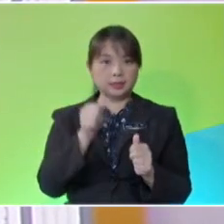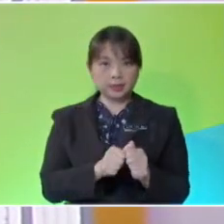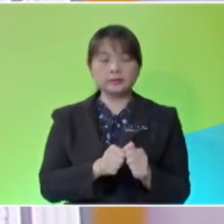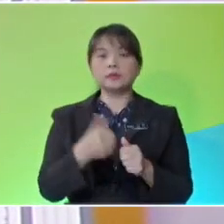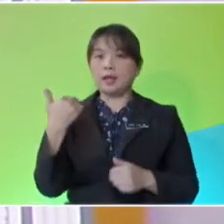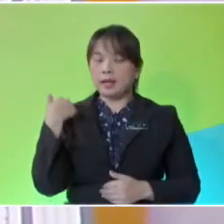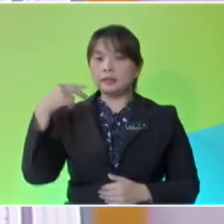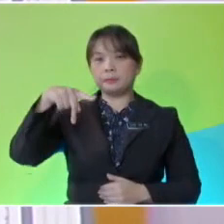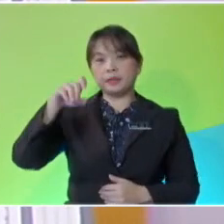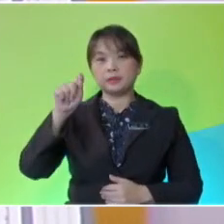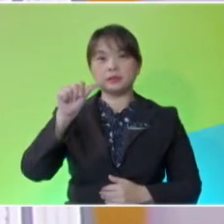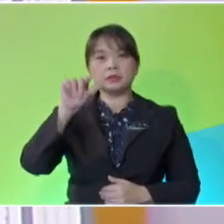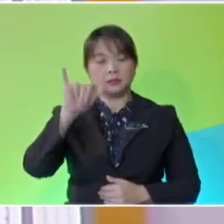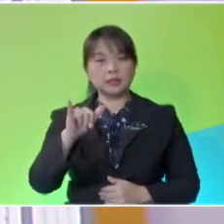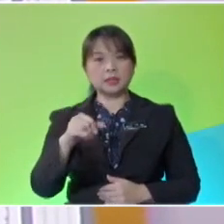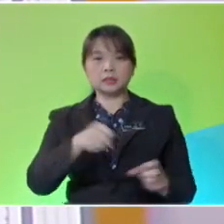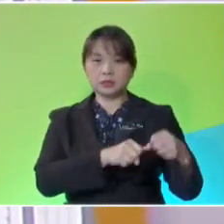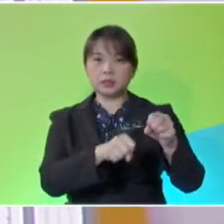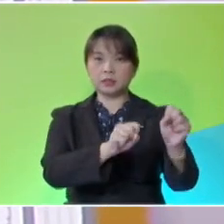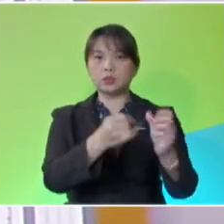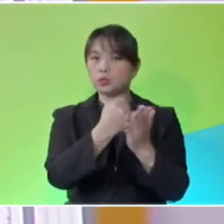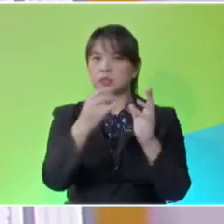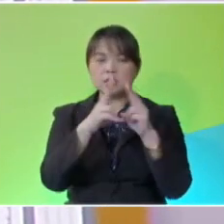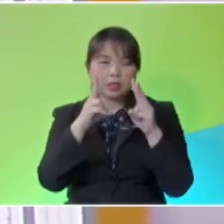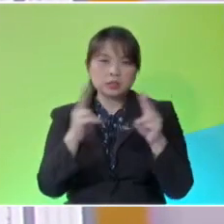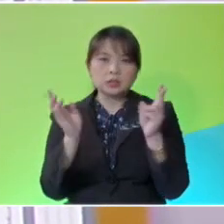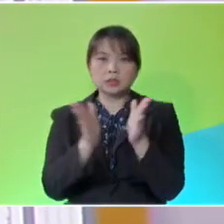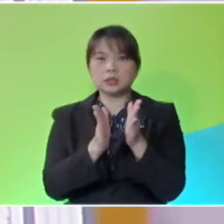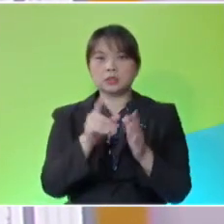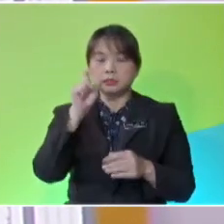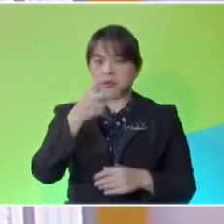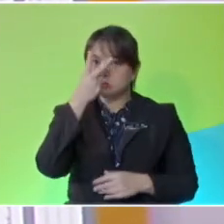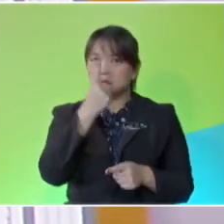salirannya dilukis Soalnya kecil jadi perlu Kenapa tiba-tiba